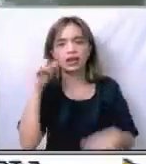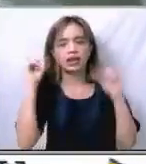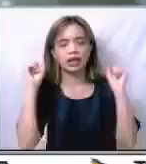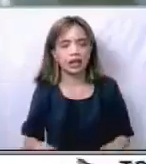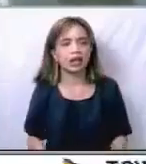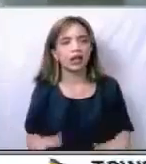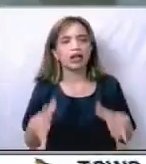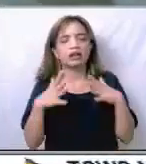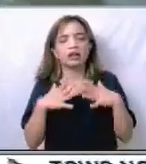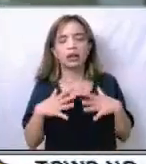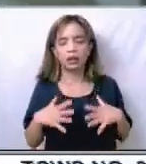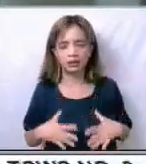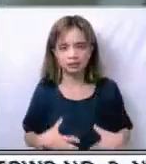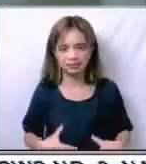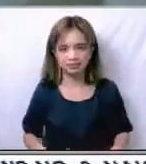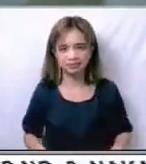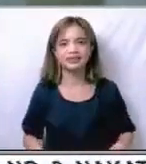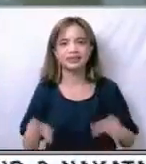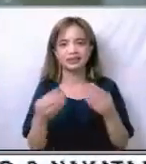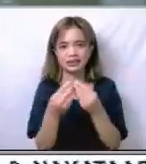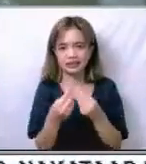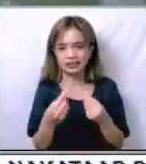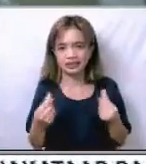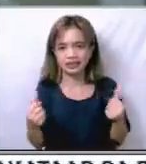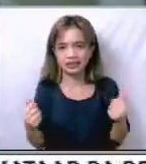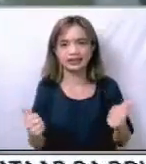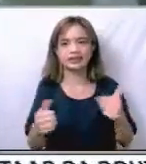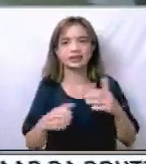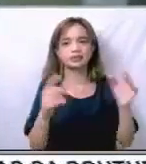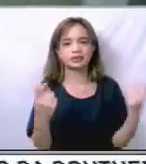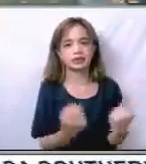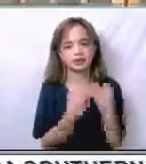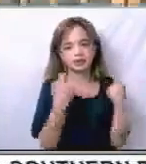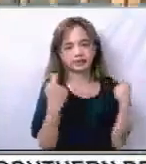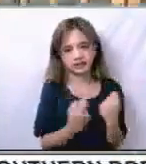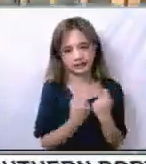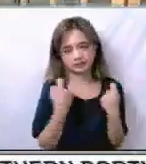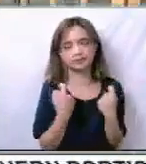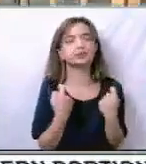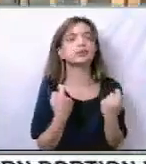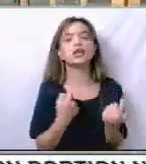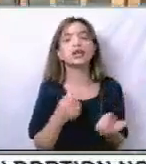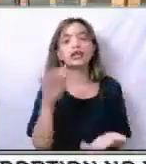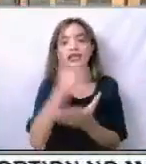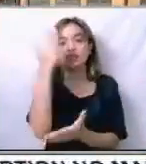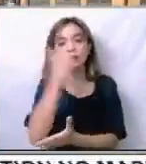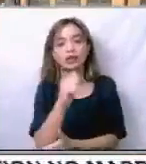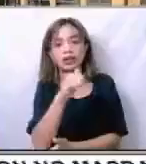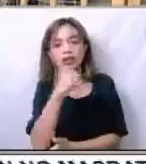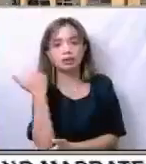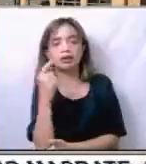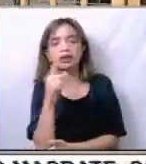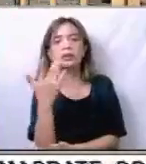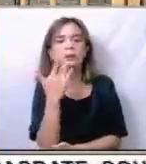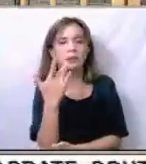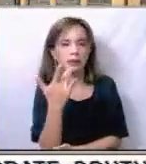ng pakiramdam at parang nawawala yung kanilang kasalanan. Kaya yung iba, pinipili talaga